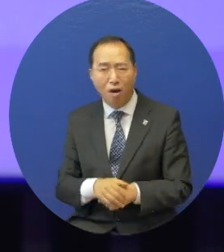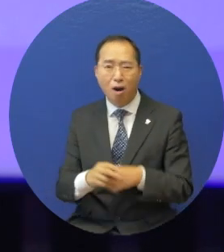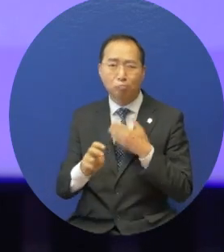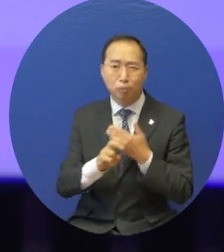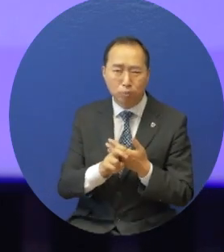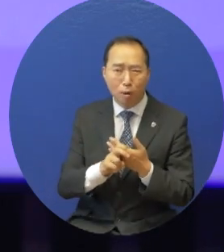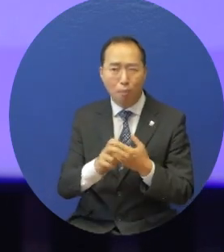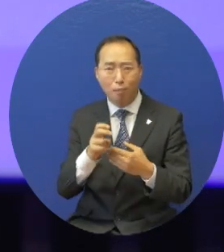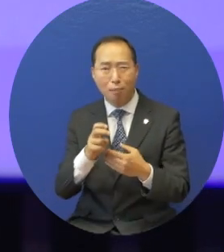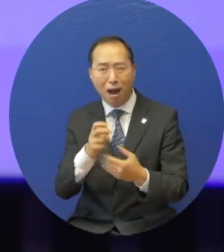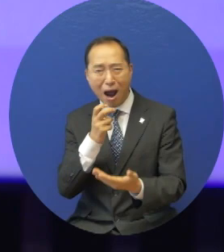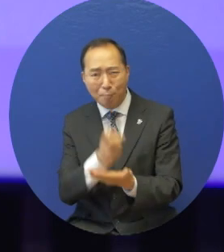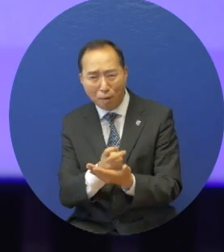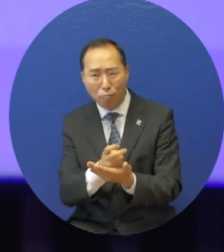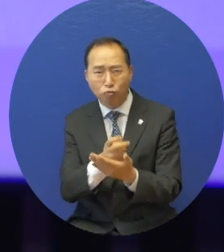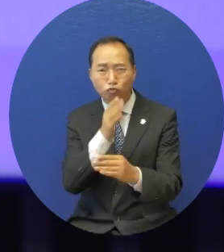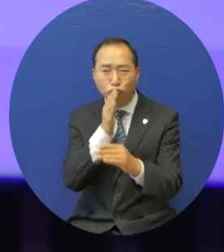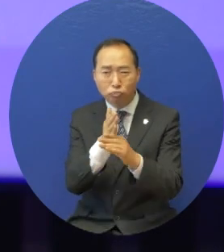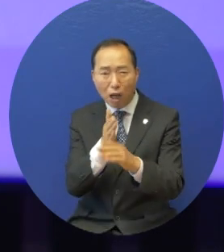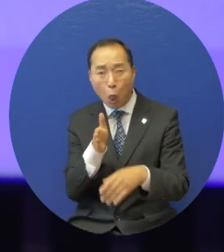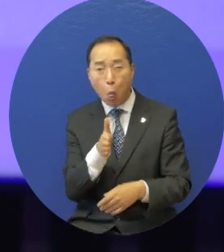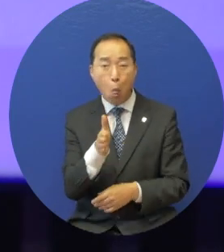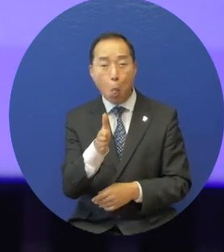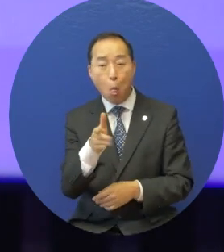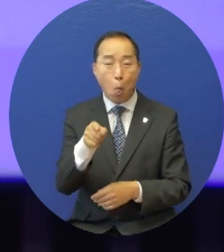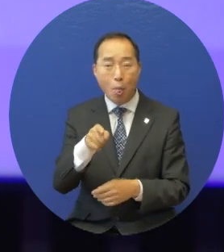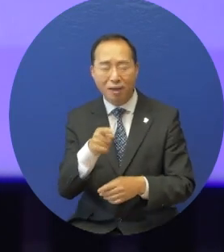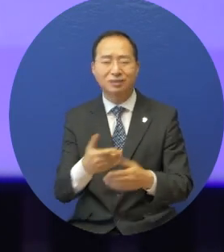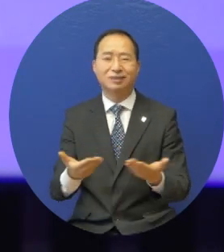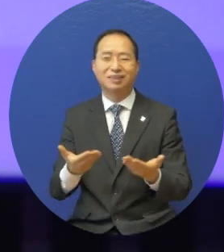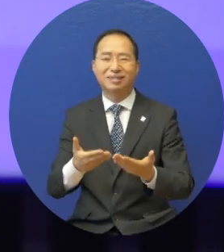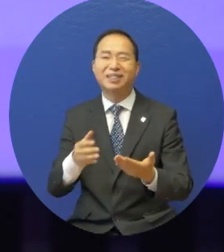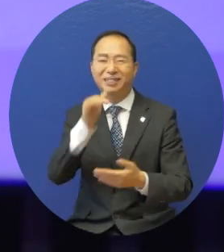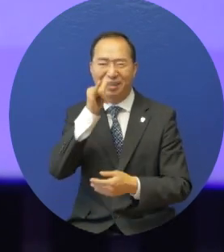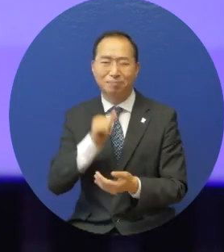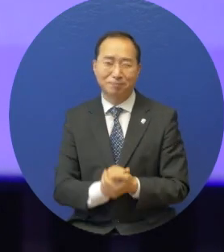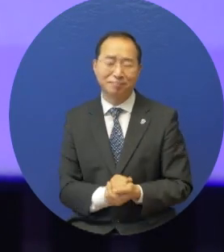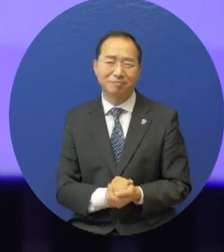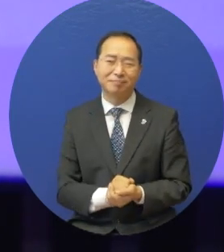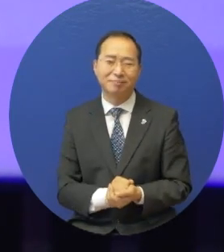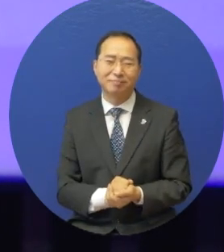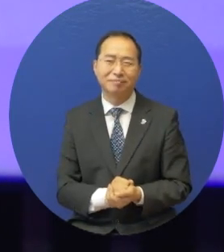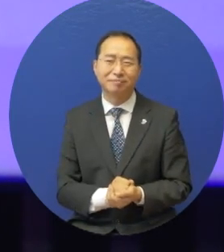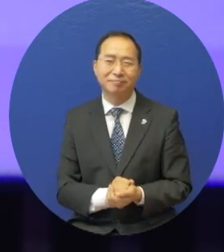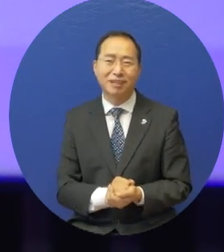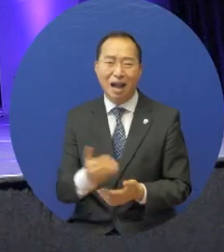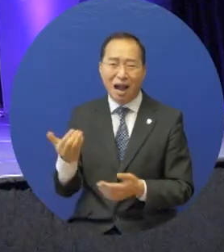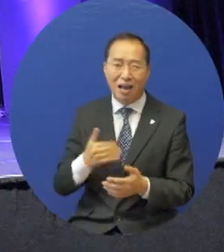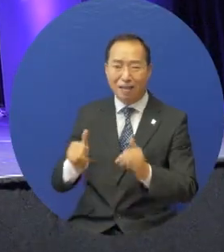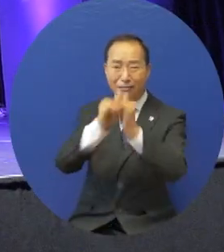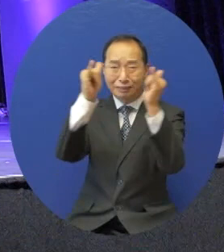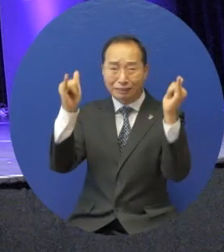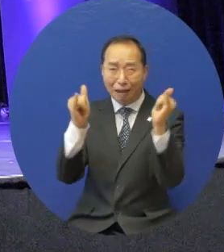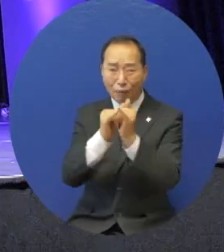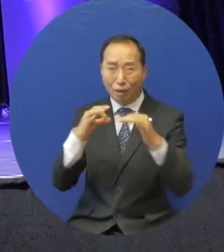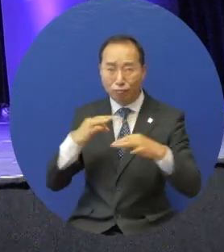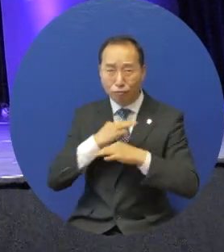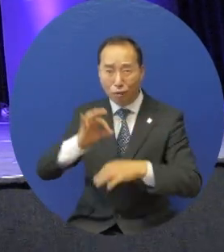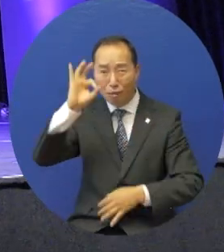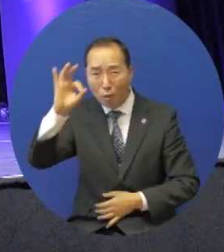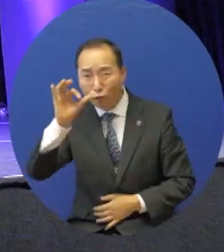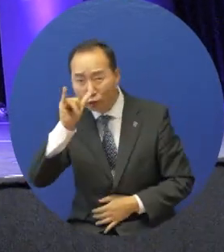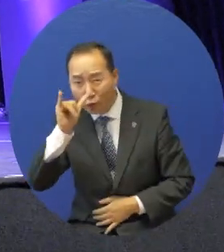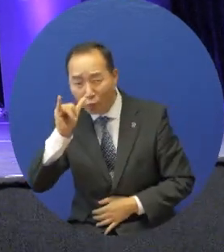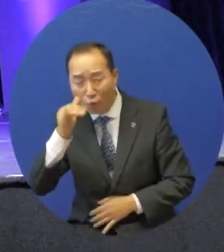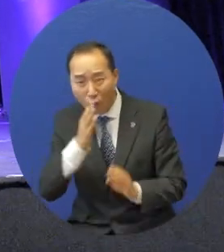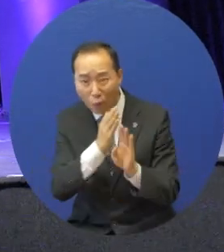굉장히 다양한 불법과 합법 사이를 오가면서 이것을 업으로 삼았던 사람들 두 가지를 우리는 볼 수 있어요. 아까처럼 사회의 부조리를 볼